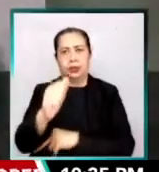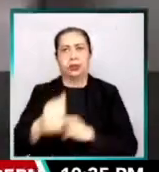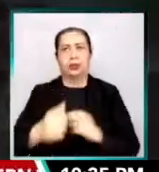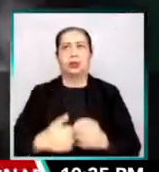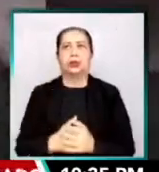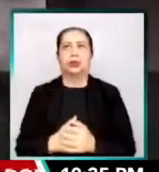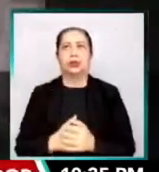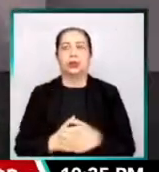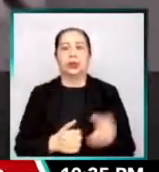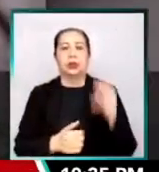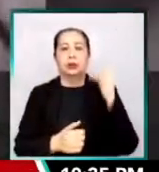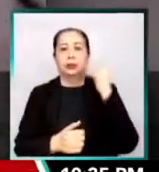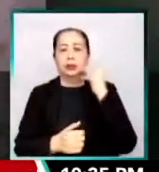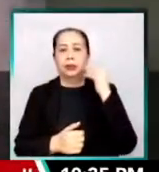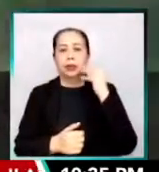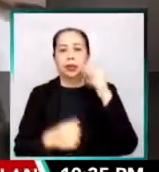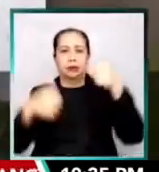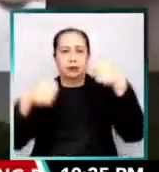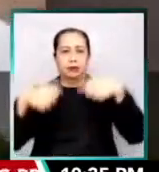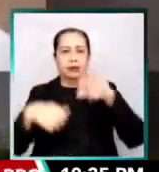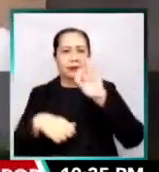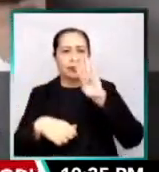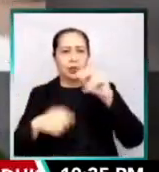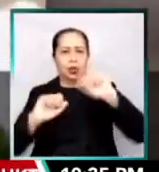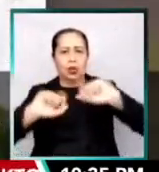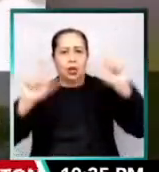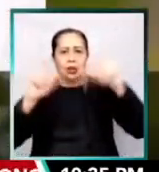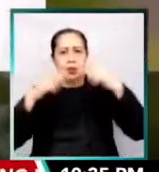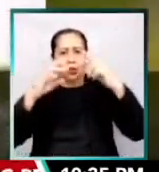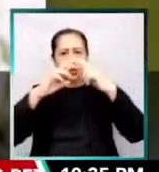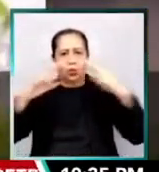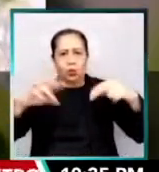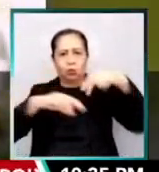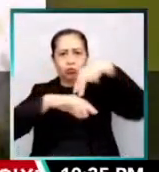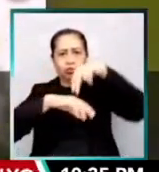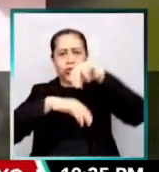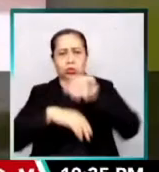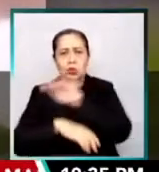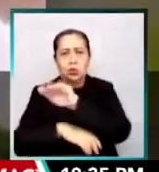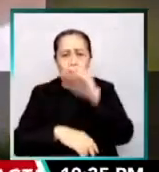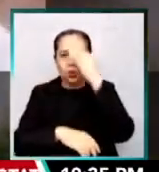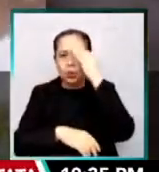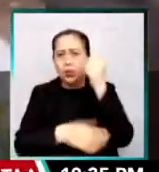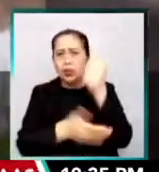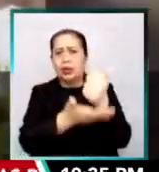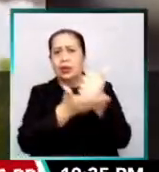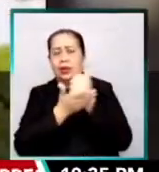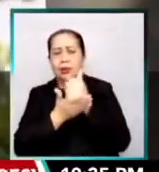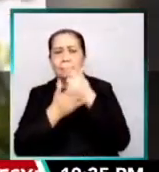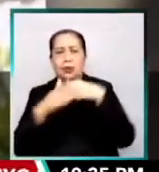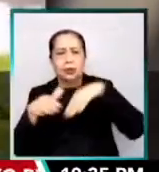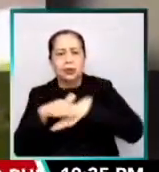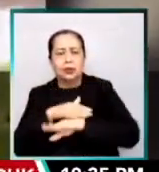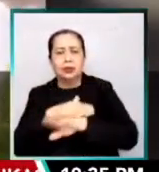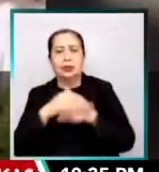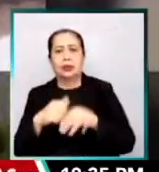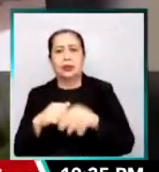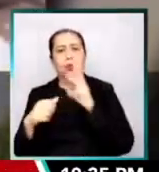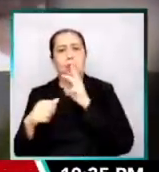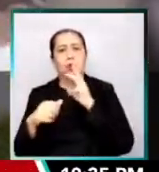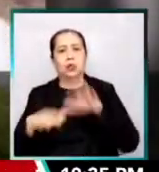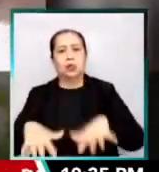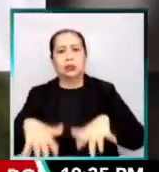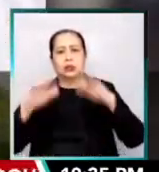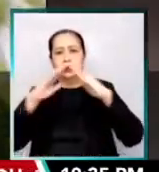Ong nag-Facebook Live habang nasa bubong. Nanawagan siya ng tulong dahil pinasok na ng tubig ang kanilang